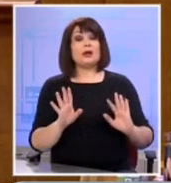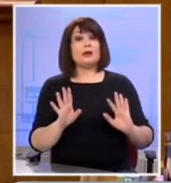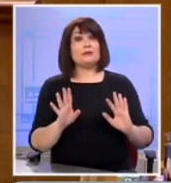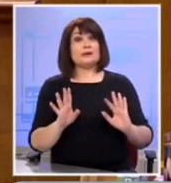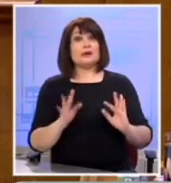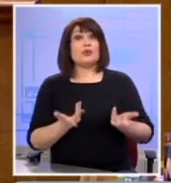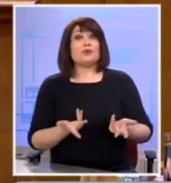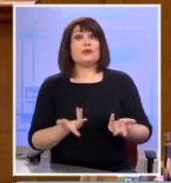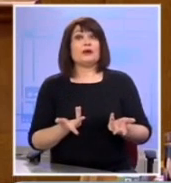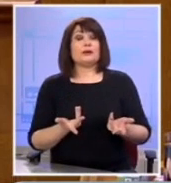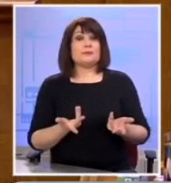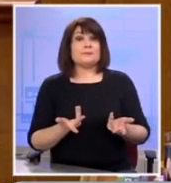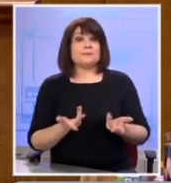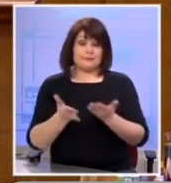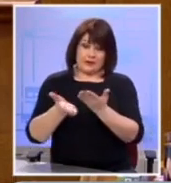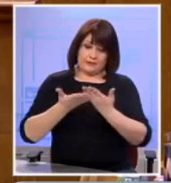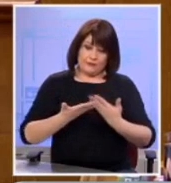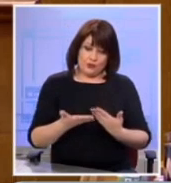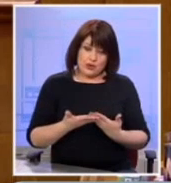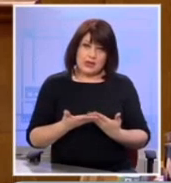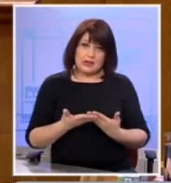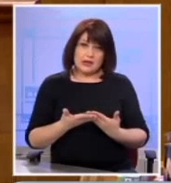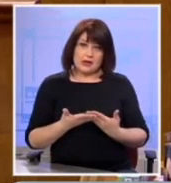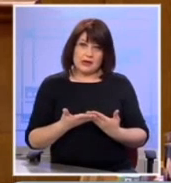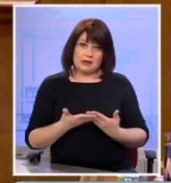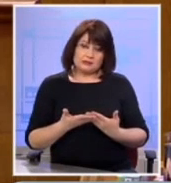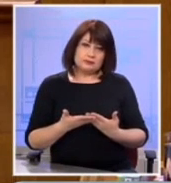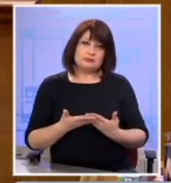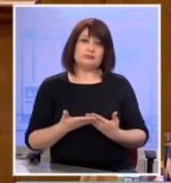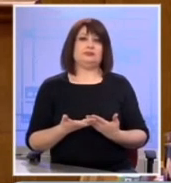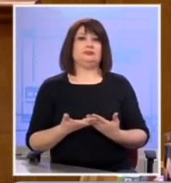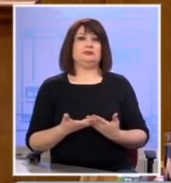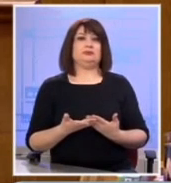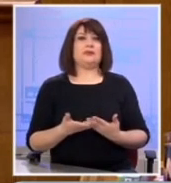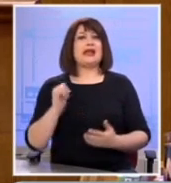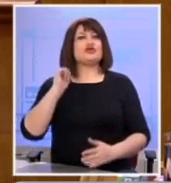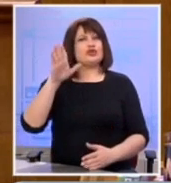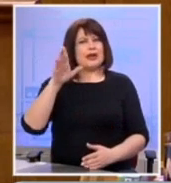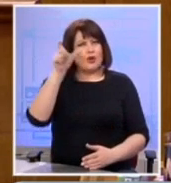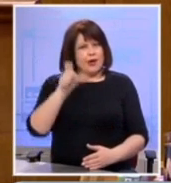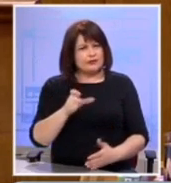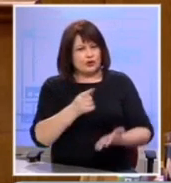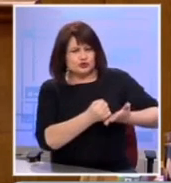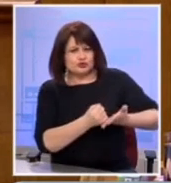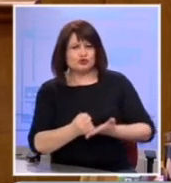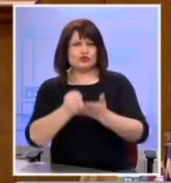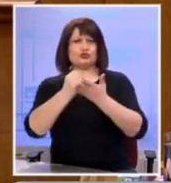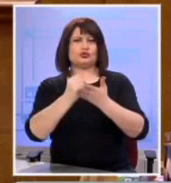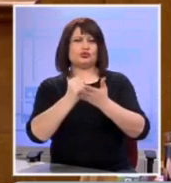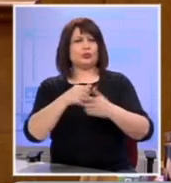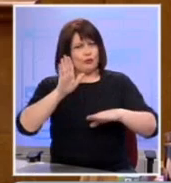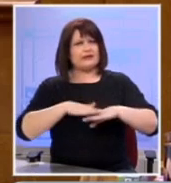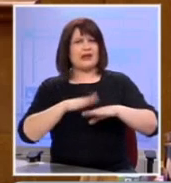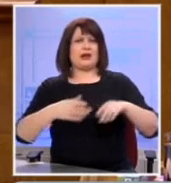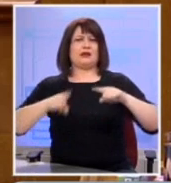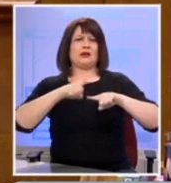βοήθεια και η αμέριστη συνηγορία προς τους ακραίους κύκλους των δανειστών, δηλαδή προς τους θύτες της